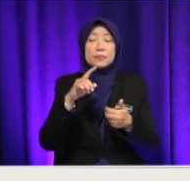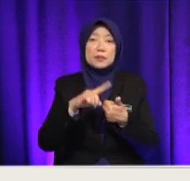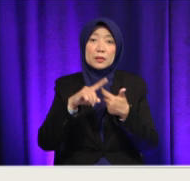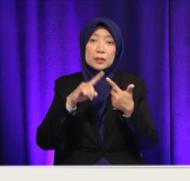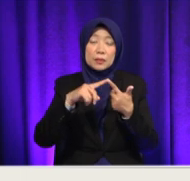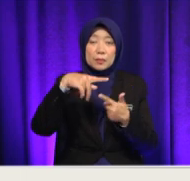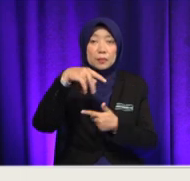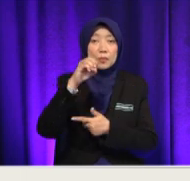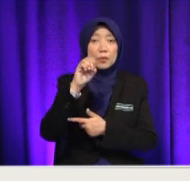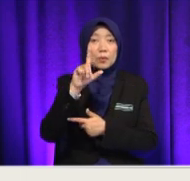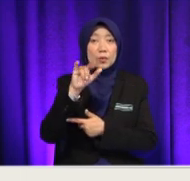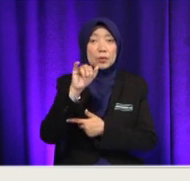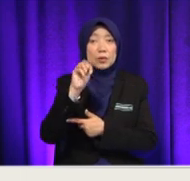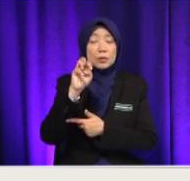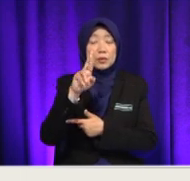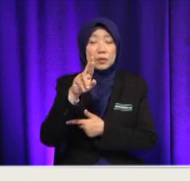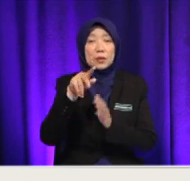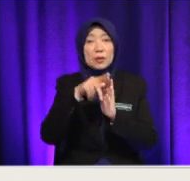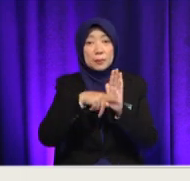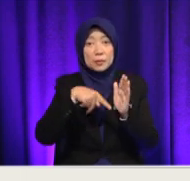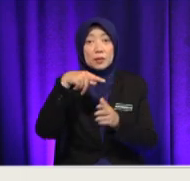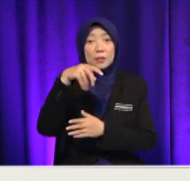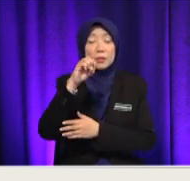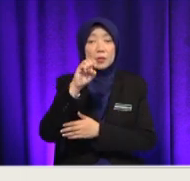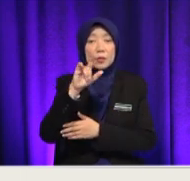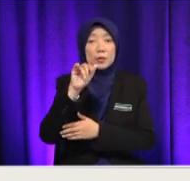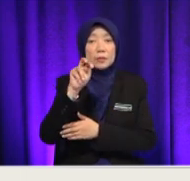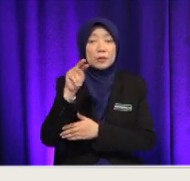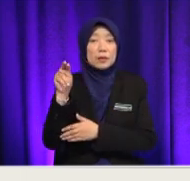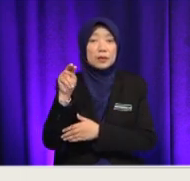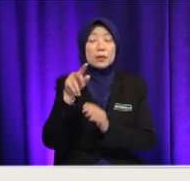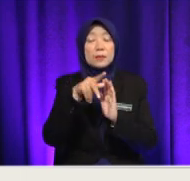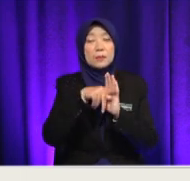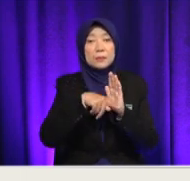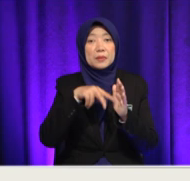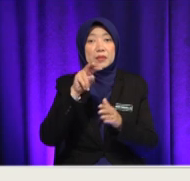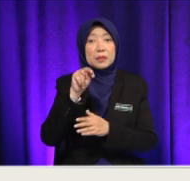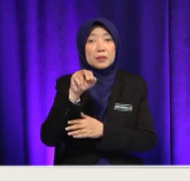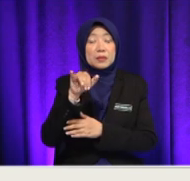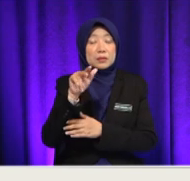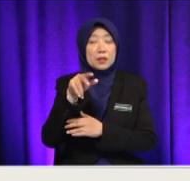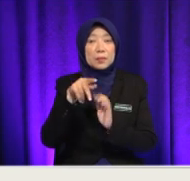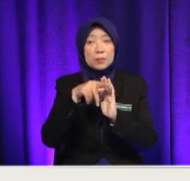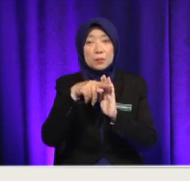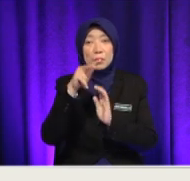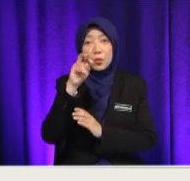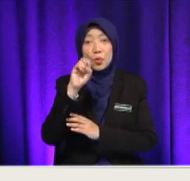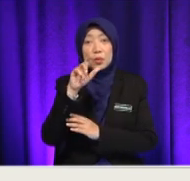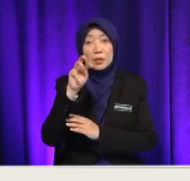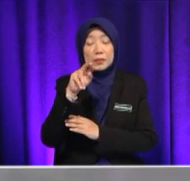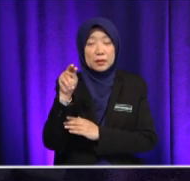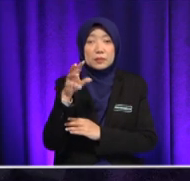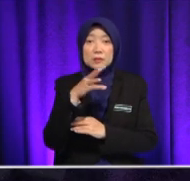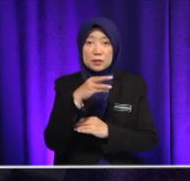pempolimeran, okey, penyah polimeran, alright, dan pempolimeran penambahan. Okey